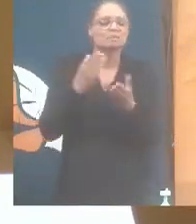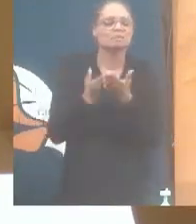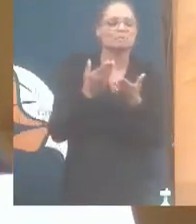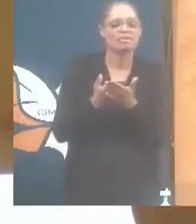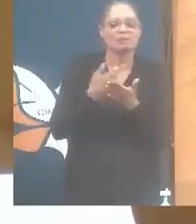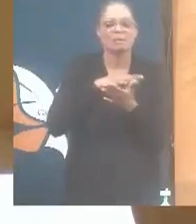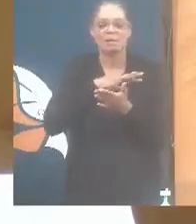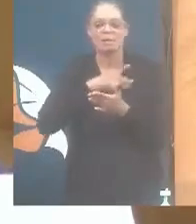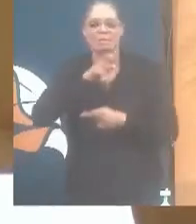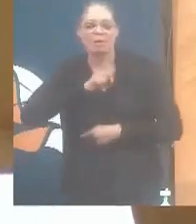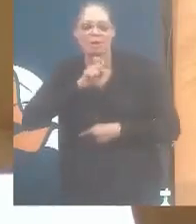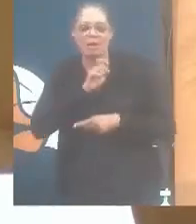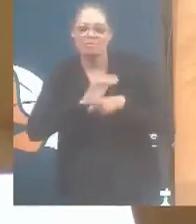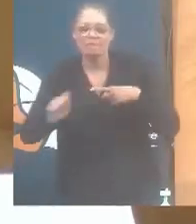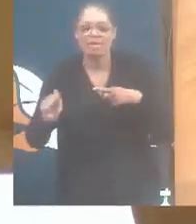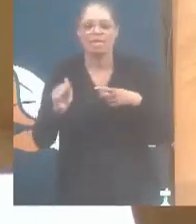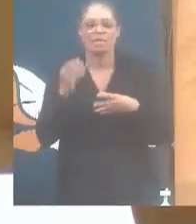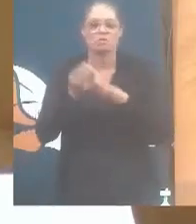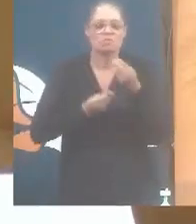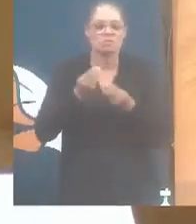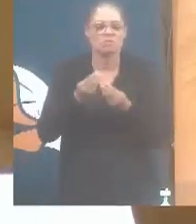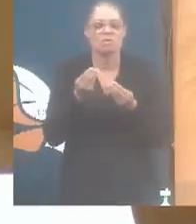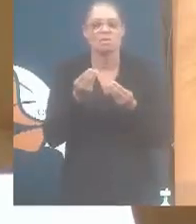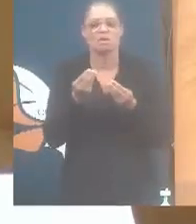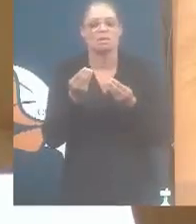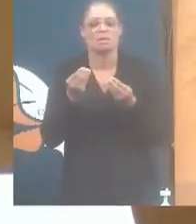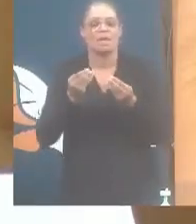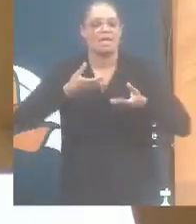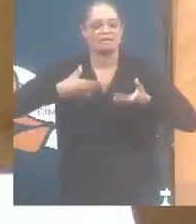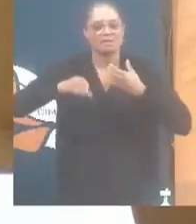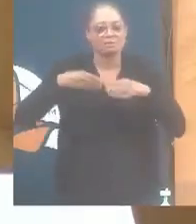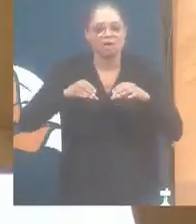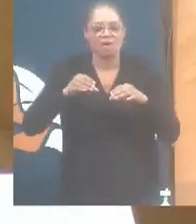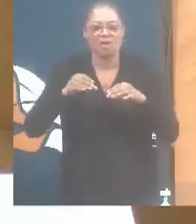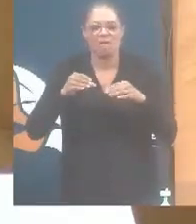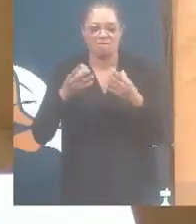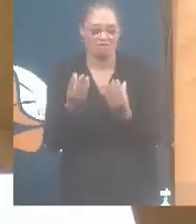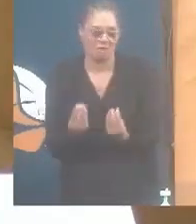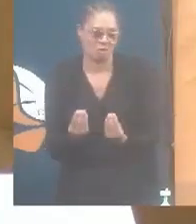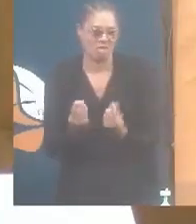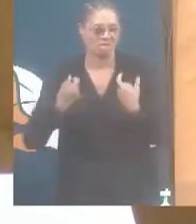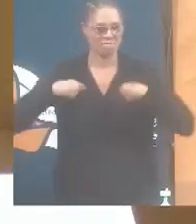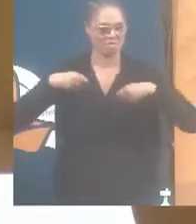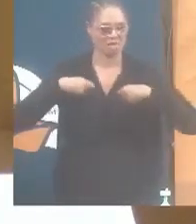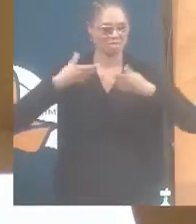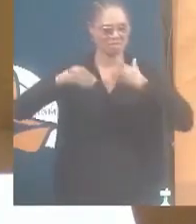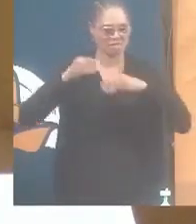bien qu'on ait réalisé un faible niveau d'investissement, des dépenses d'investissement pour